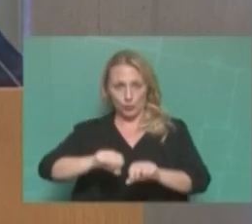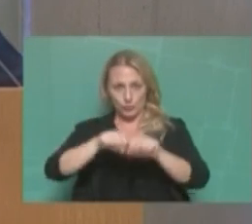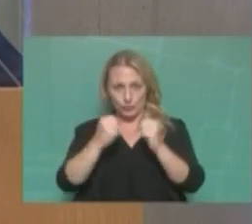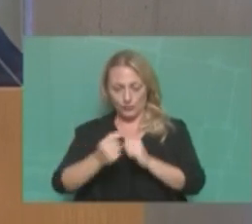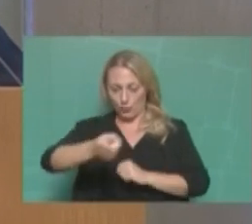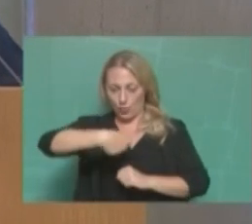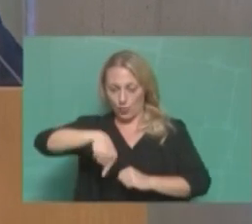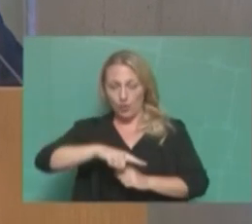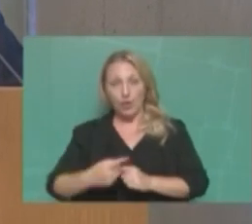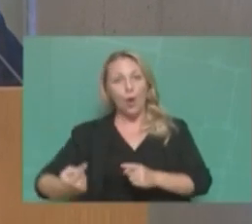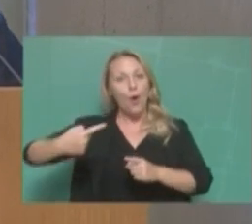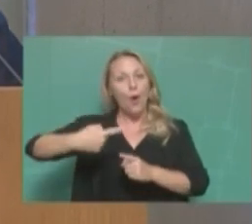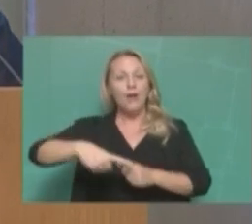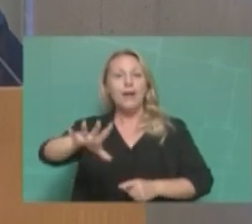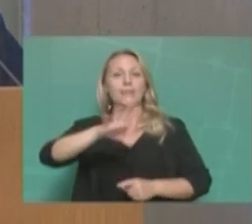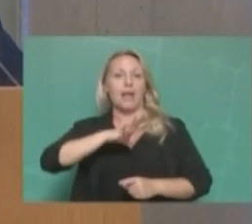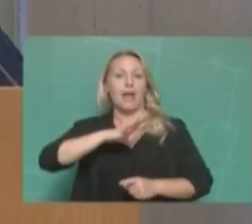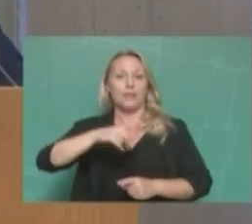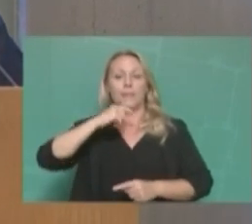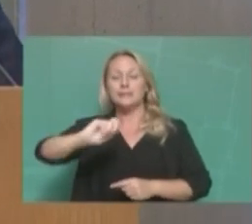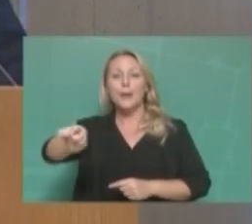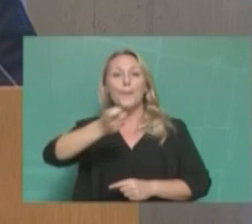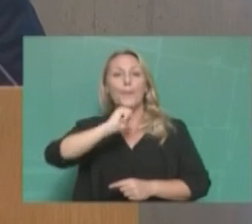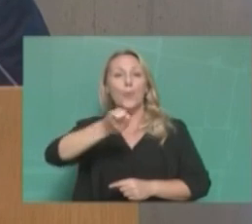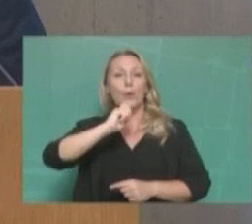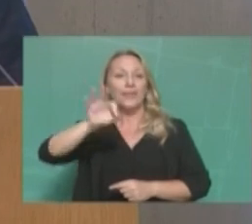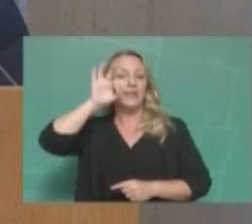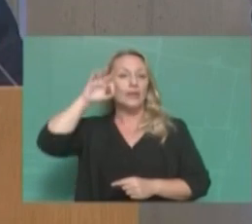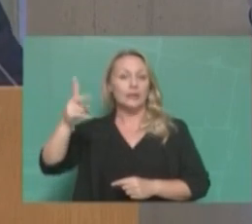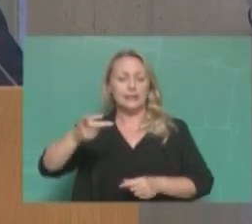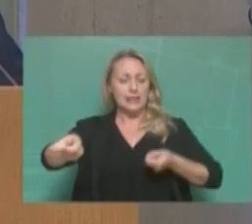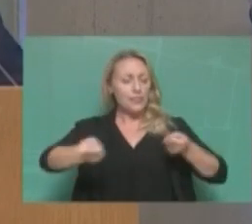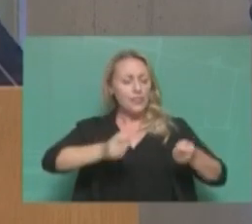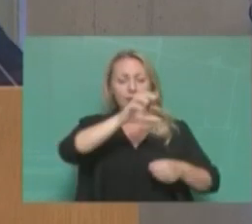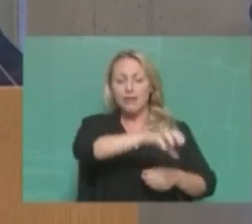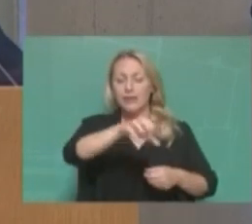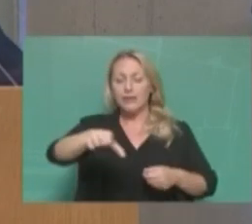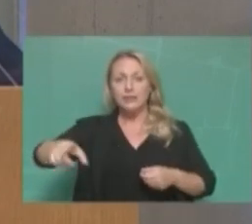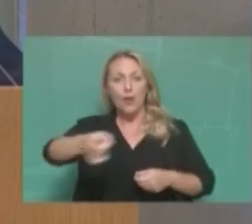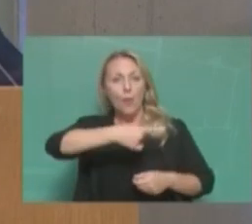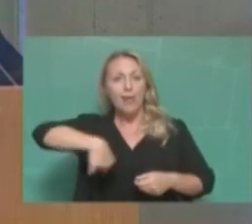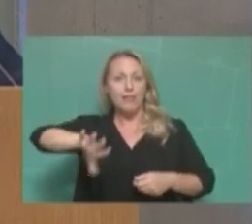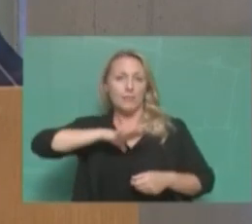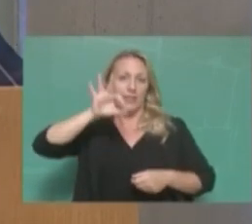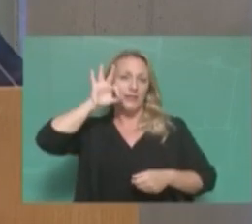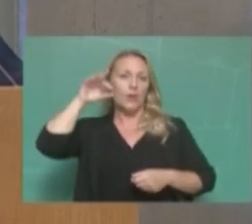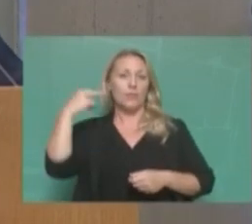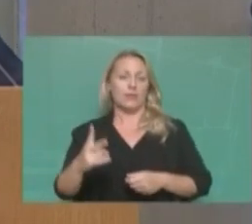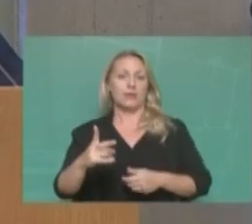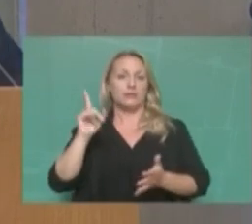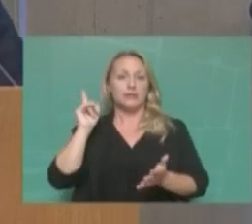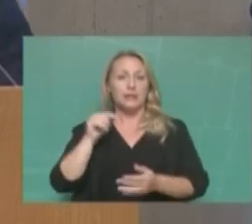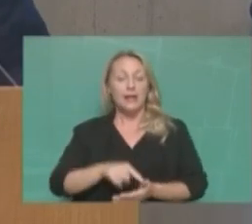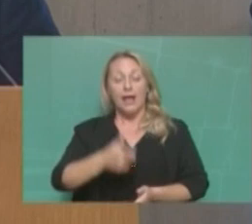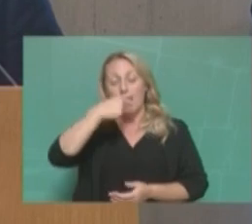πολιτικό προσωπικό της πόλης. Ο διοικητικός μηχανισμός του Δήμου, οι ίδιοι πολίτες. Γιατί ήρθε